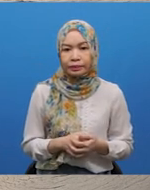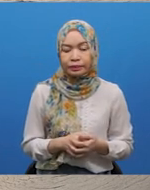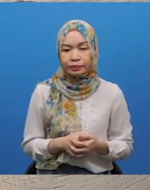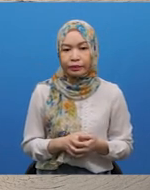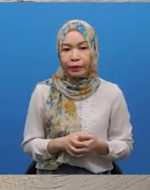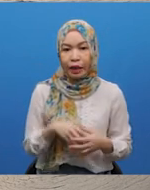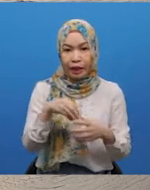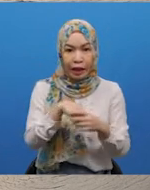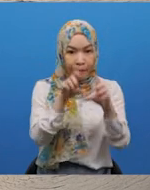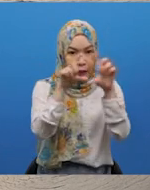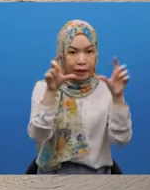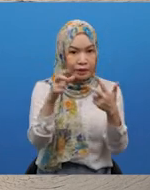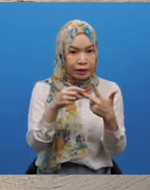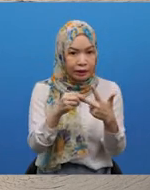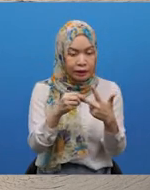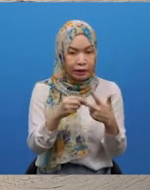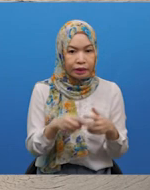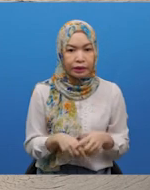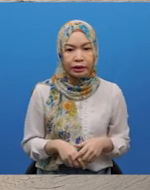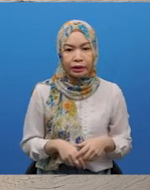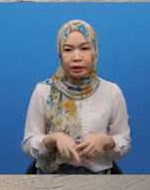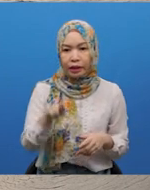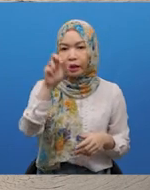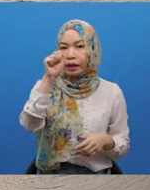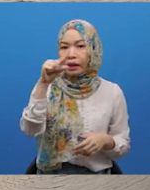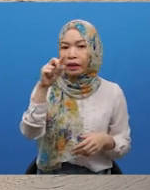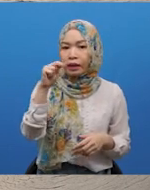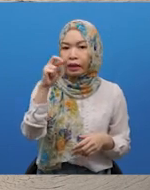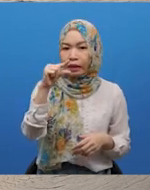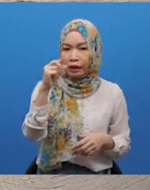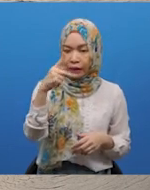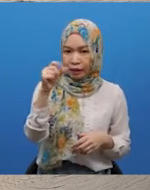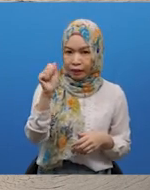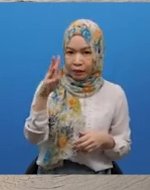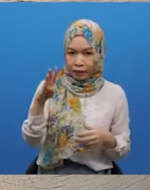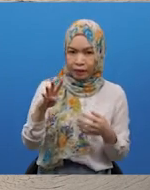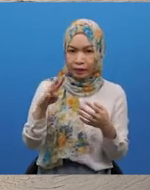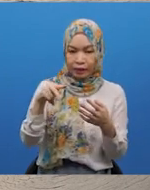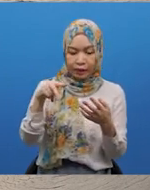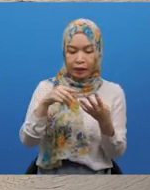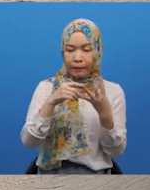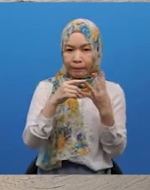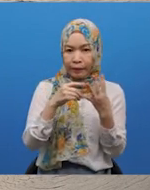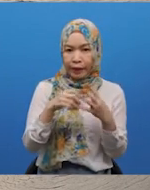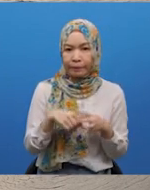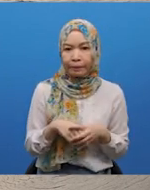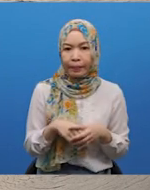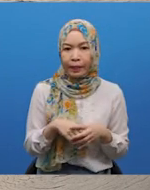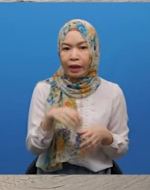keempat. Gaya bahasa yang seterusnya ialah penggunaan bahasa